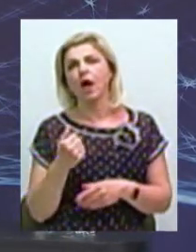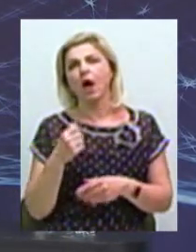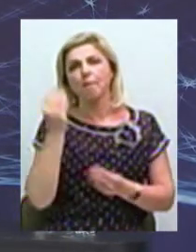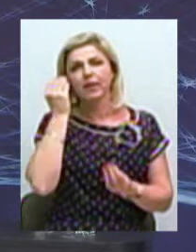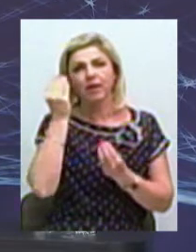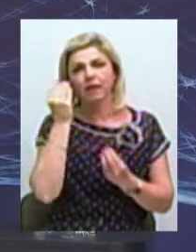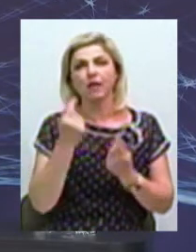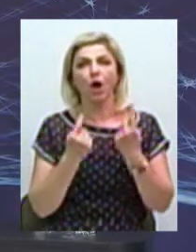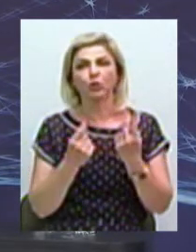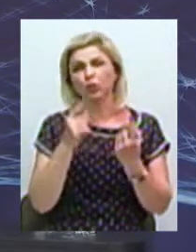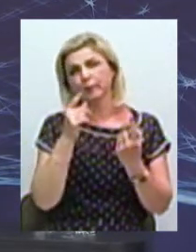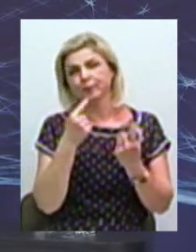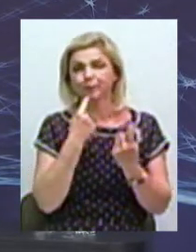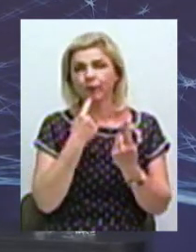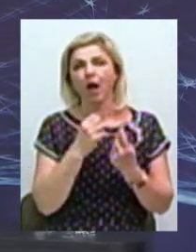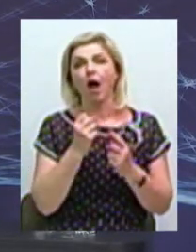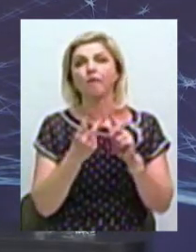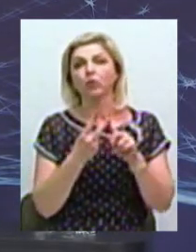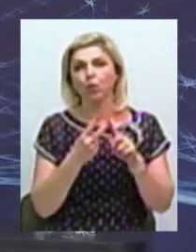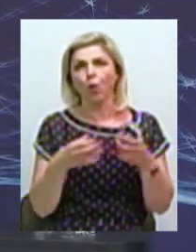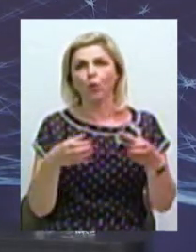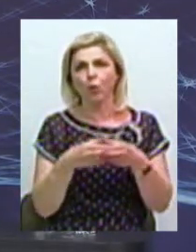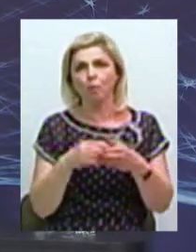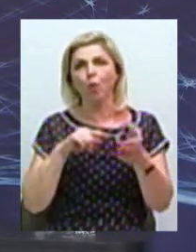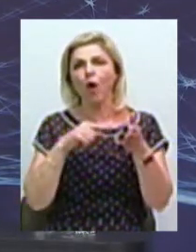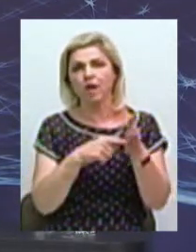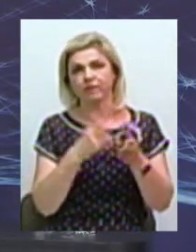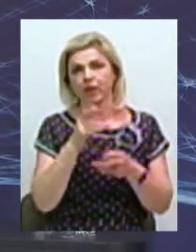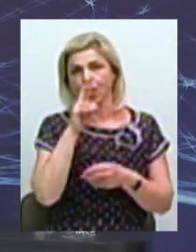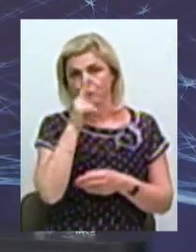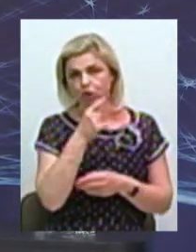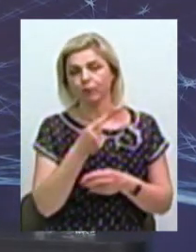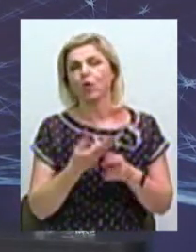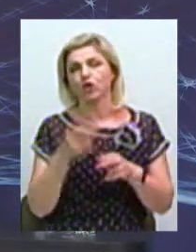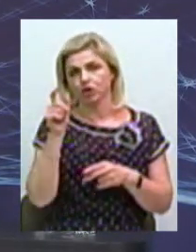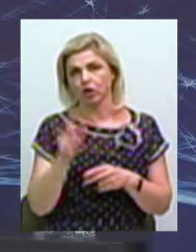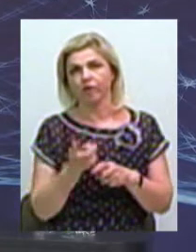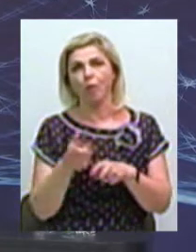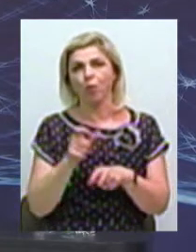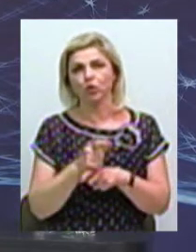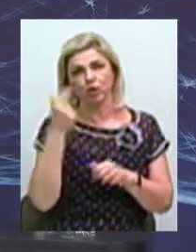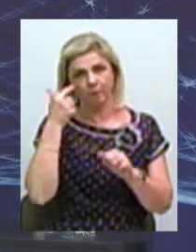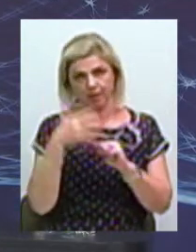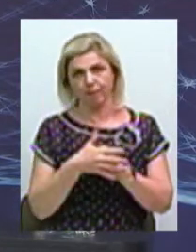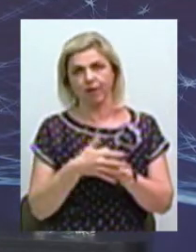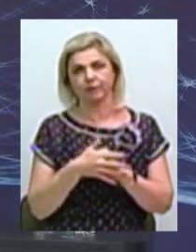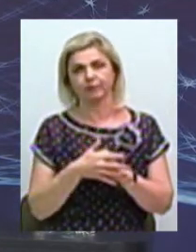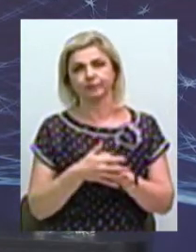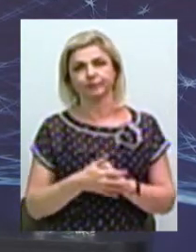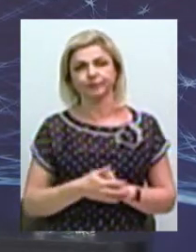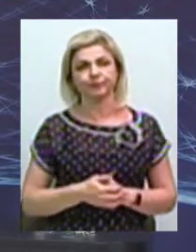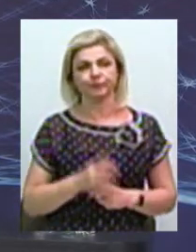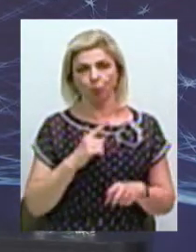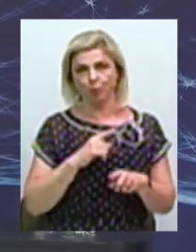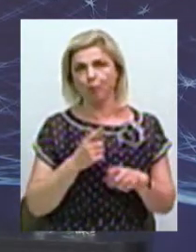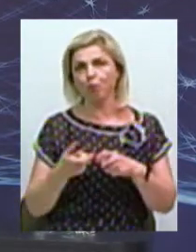одного человека, а когда оно объективно, когда группа указывает на ошибку, то оно, ну, человек больше принимает и больше